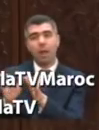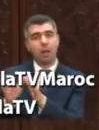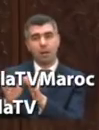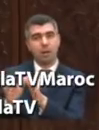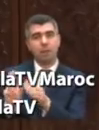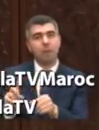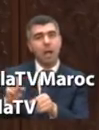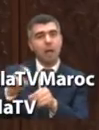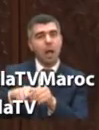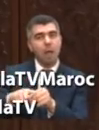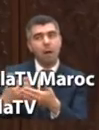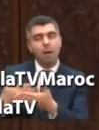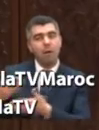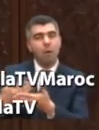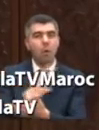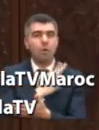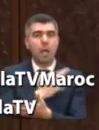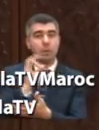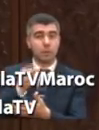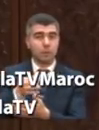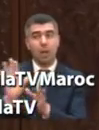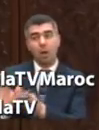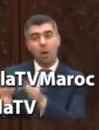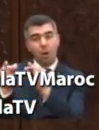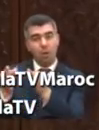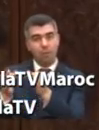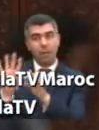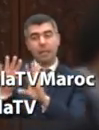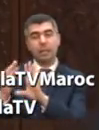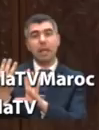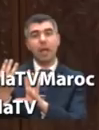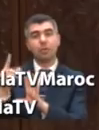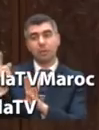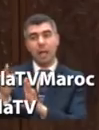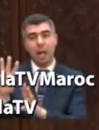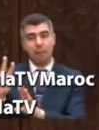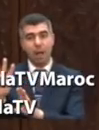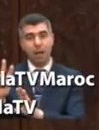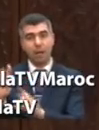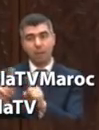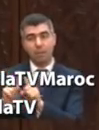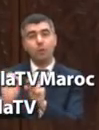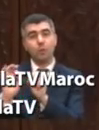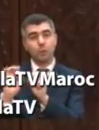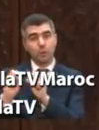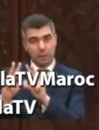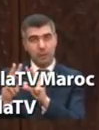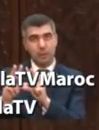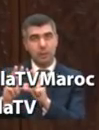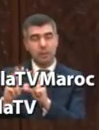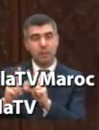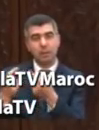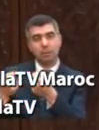النقابات ومع هاد الأساتذة، والمخرجة ديال 13 أبريل يا ريت يكون طبق وكان التزموا الطرف الآخر